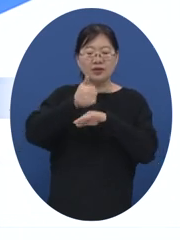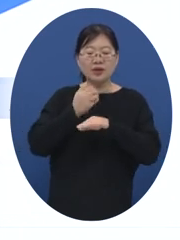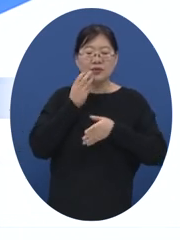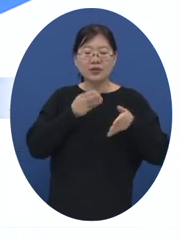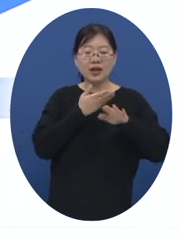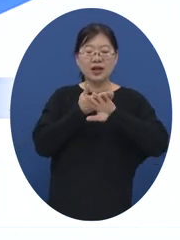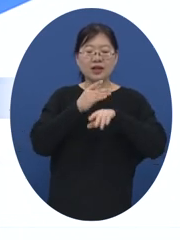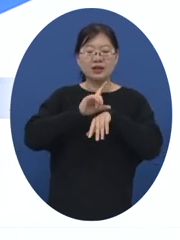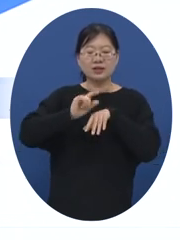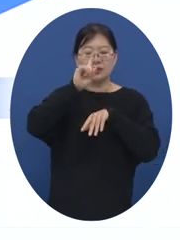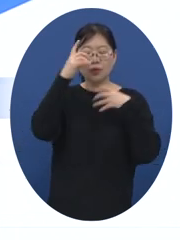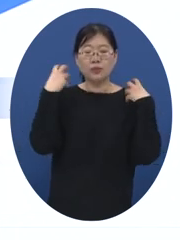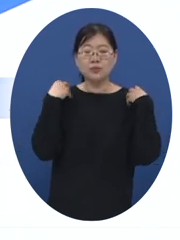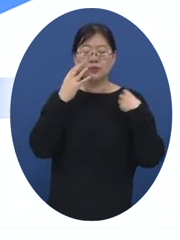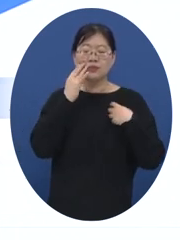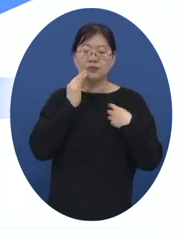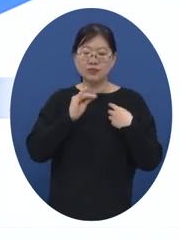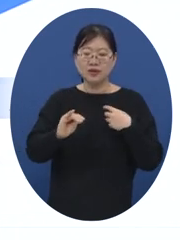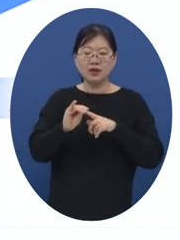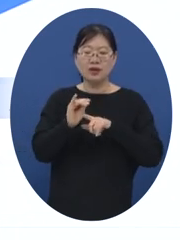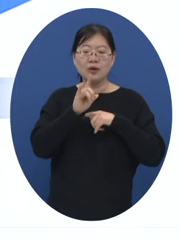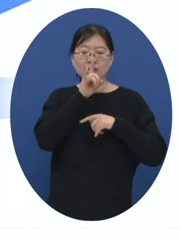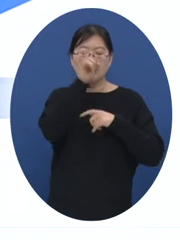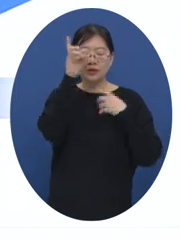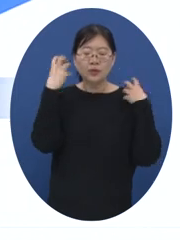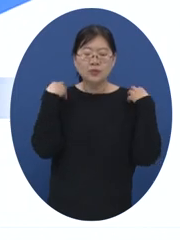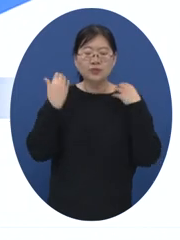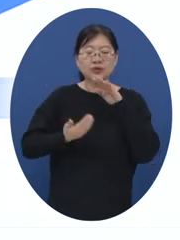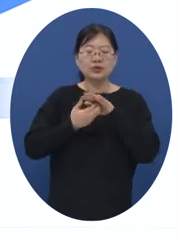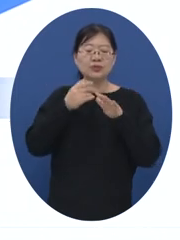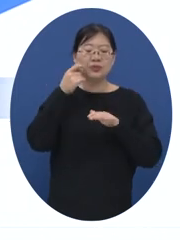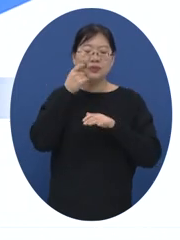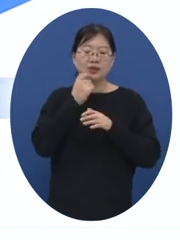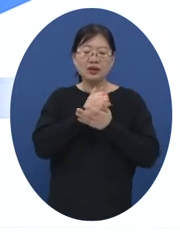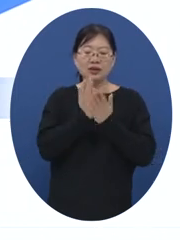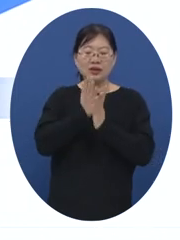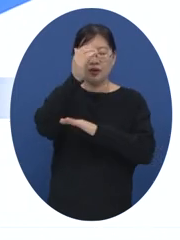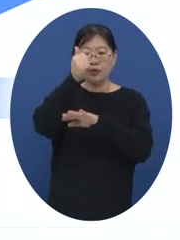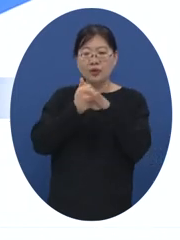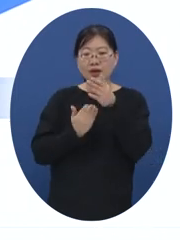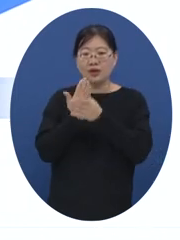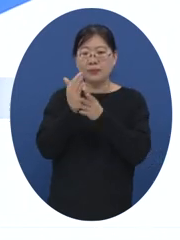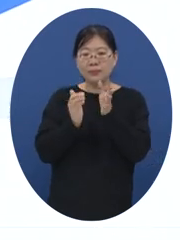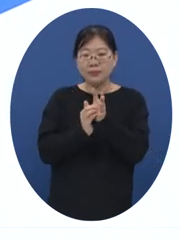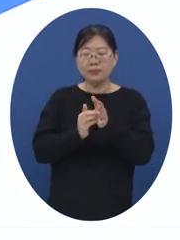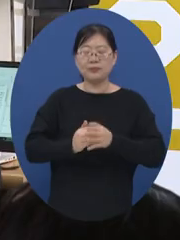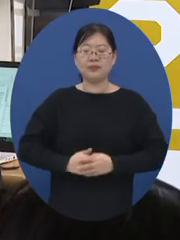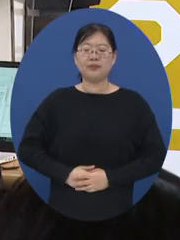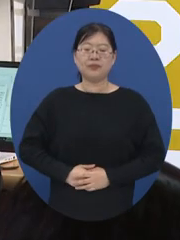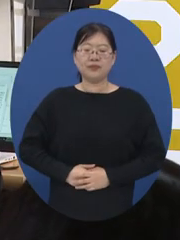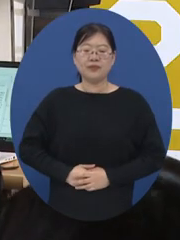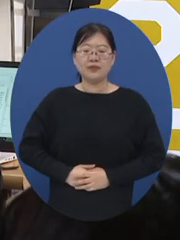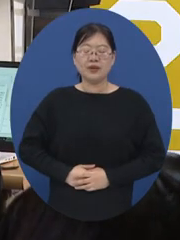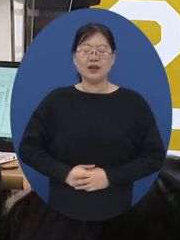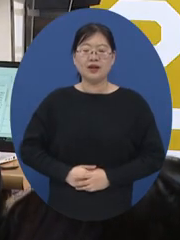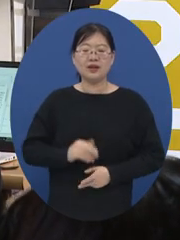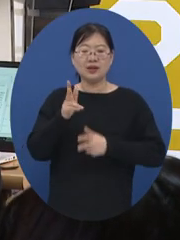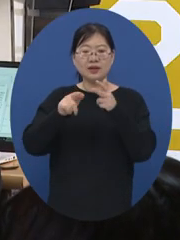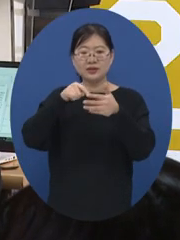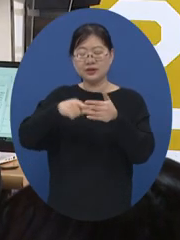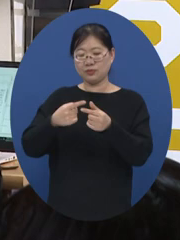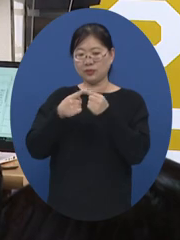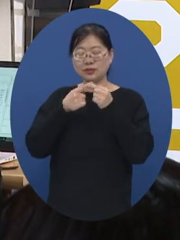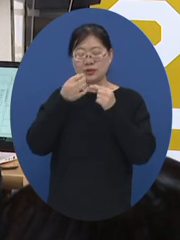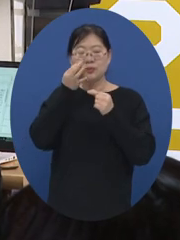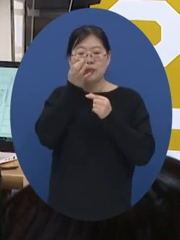경기도는 다른 지방정부는 물론 중앙정부에서도 이루지 못한 여러 성과를 내기도 하였습니다. 굵직한